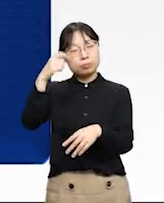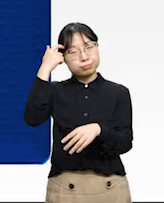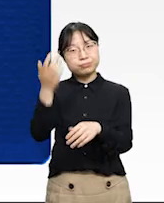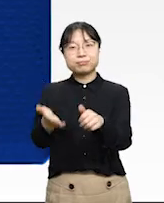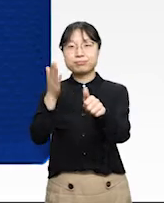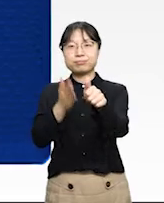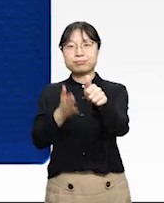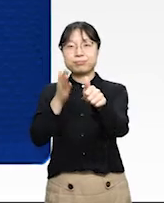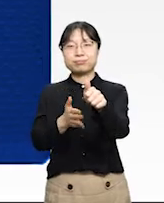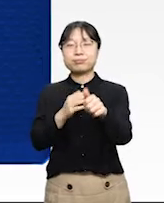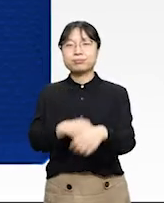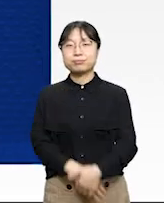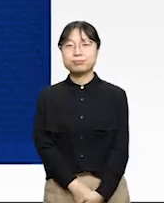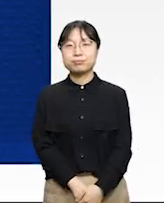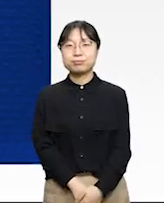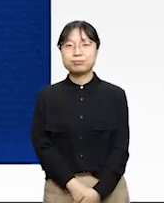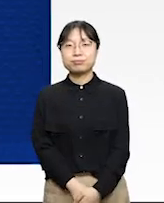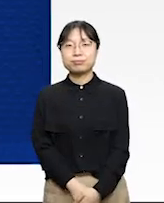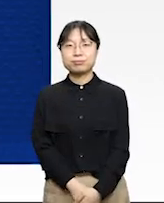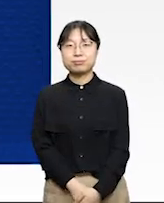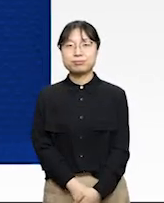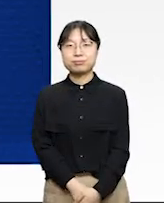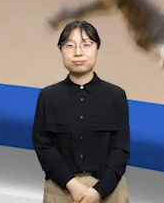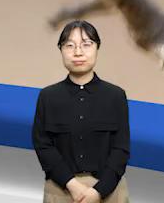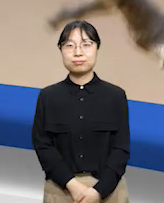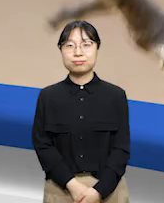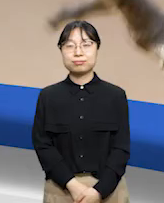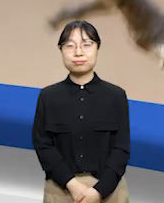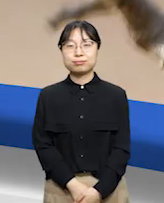센터로 문의 주시기 바랍니다.